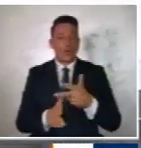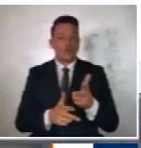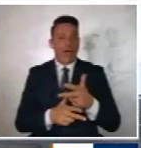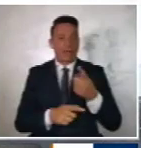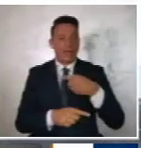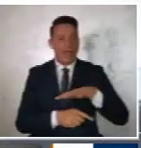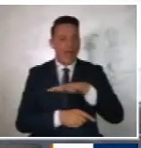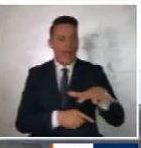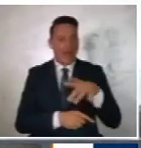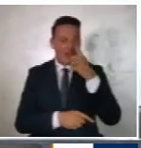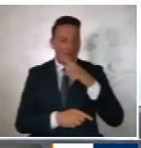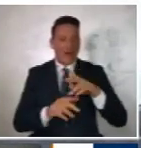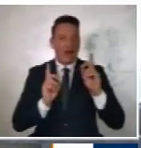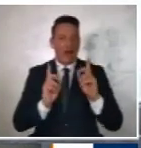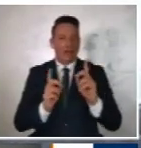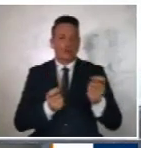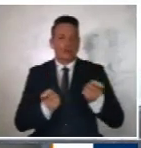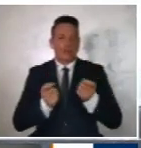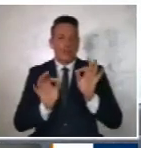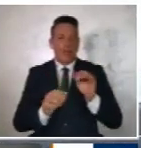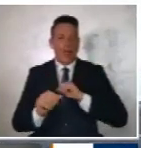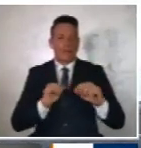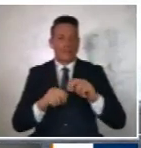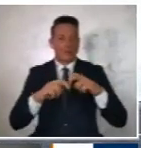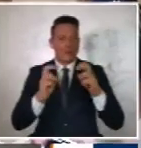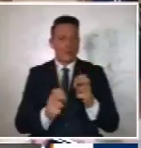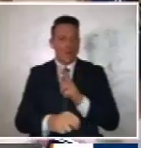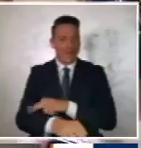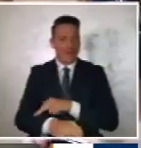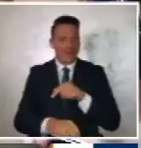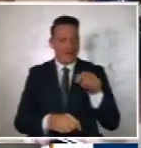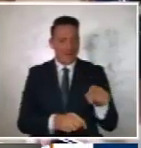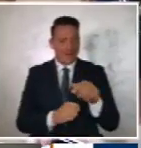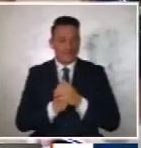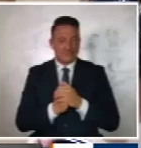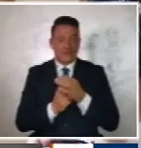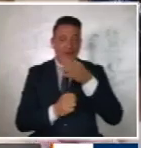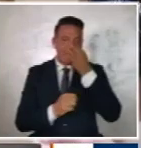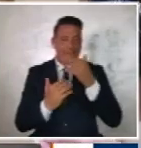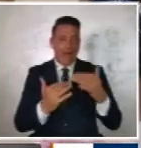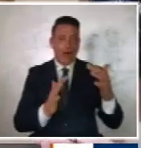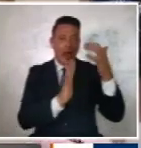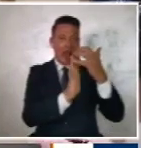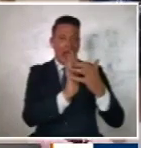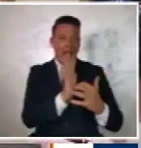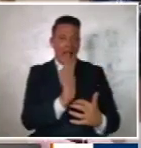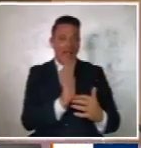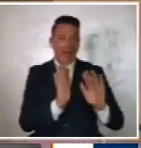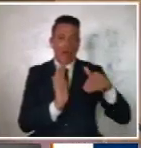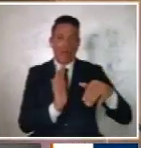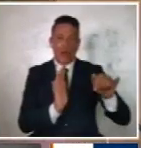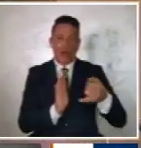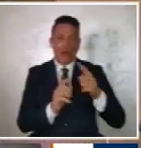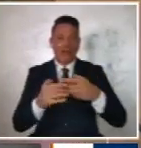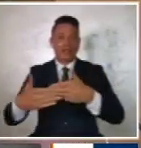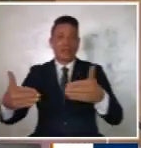delle riserve naturali gestite dall'amministrazione provinciale di Matera. Il parco dei Calanchi di Montalbano Ionico, la diga di San Giuliano e